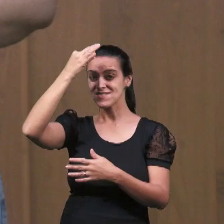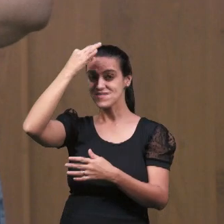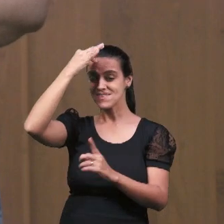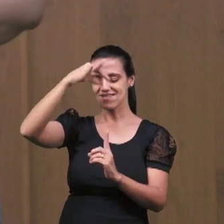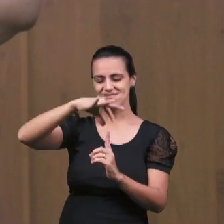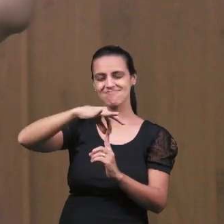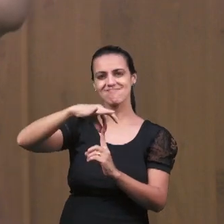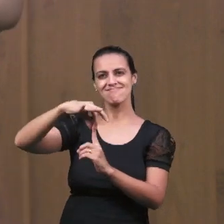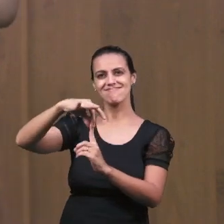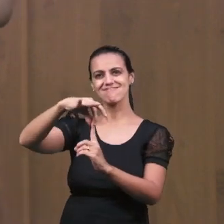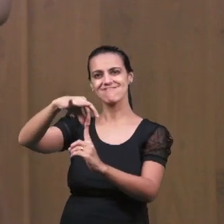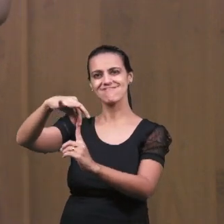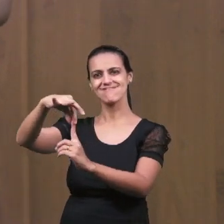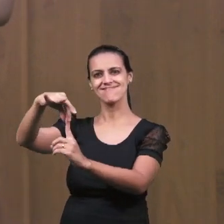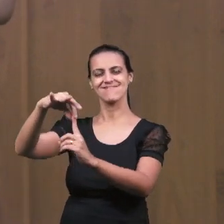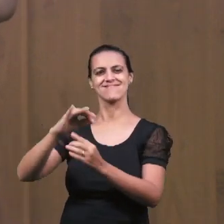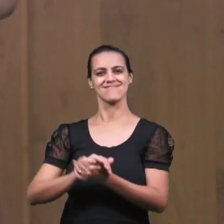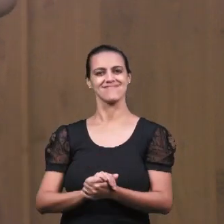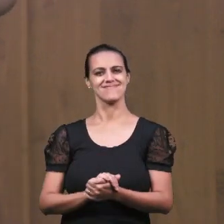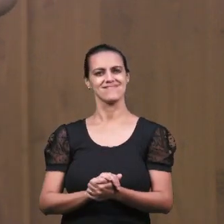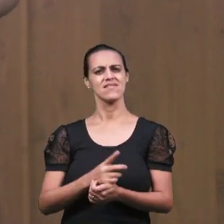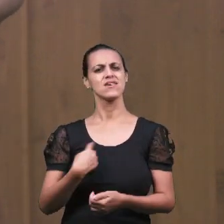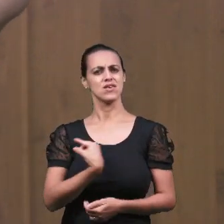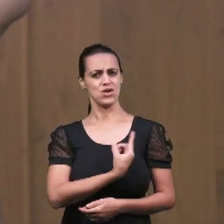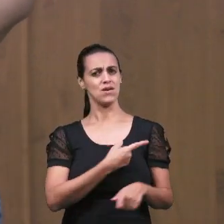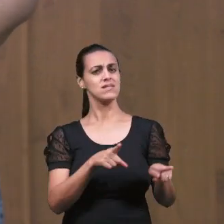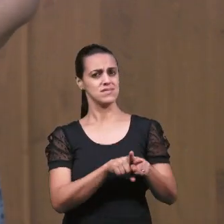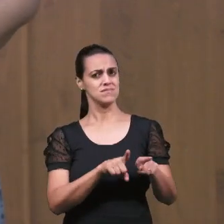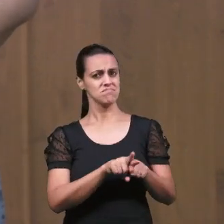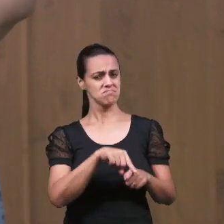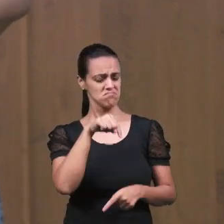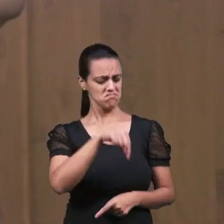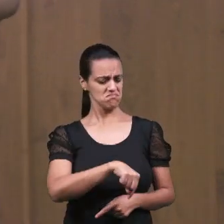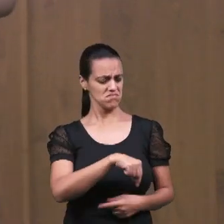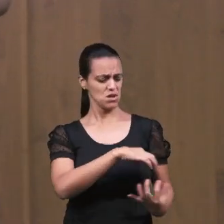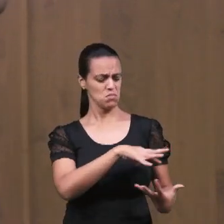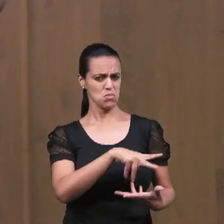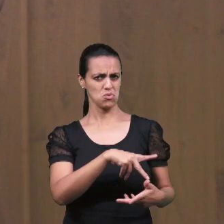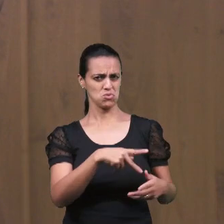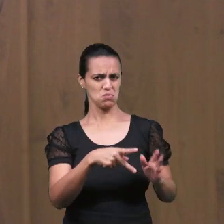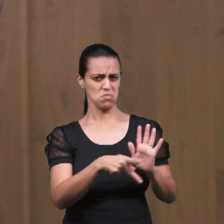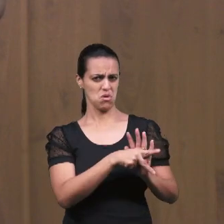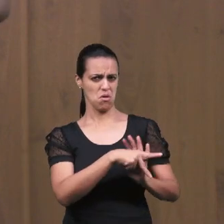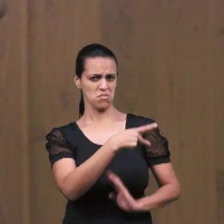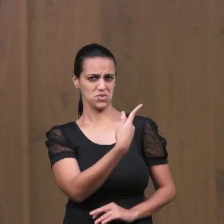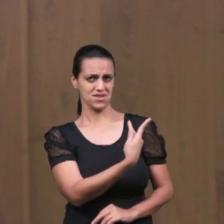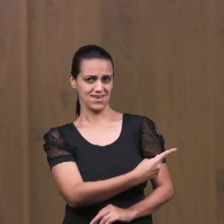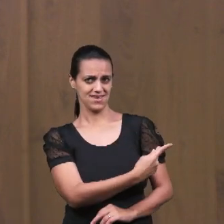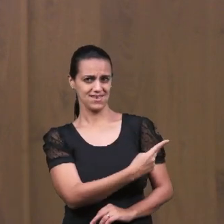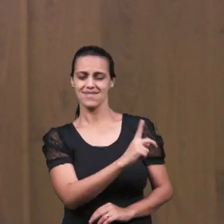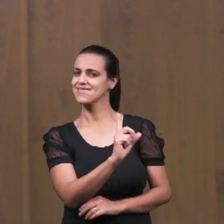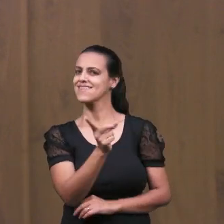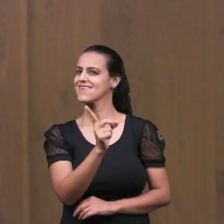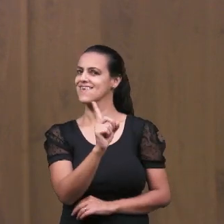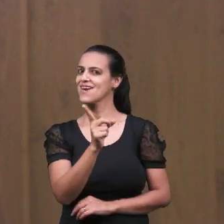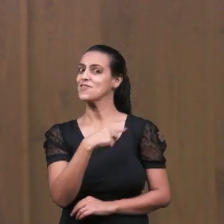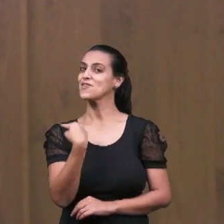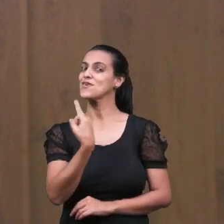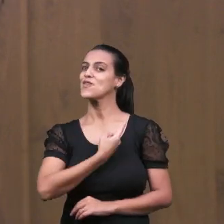Le monde, il n'allait plus dominer son cœur. Maintenant, il serait guidé par le